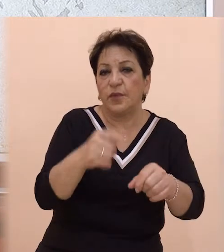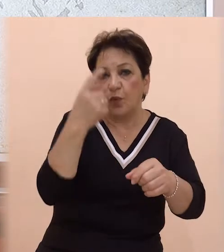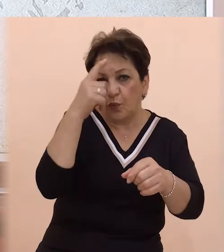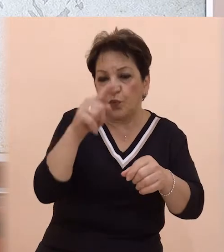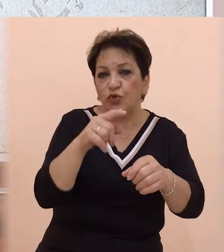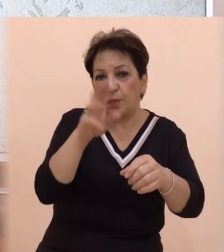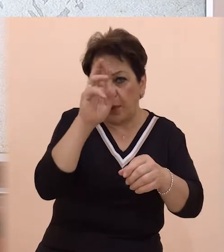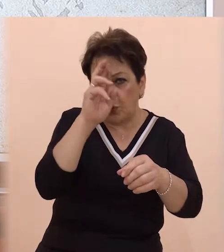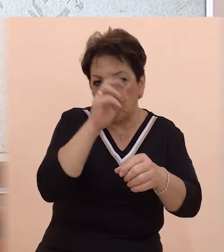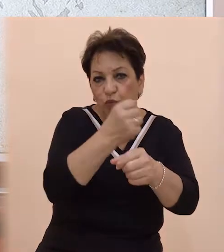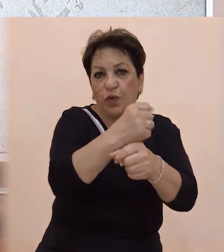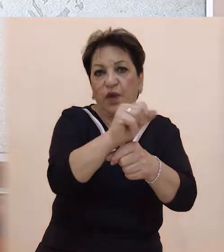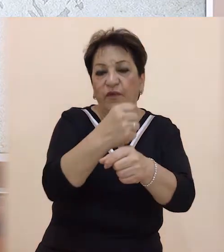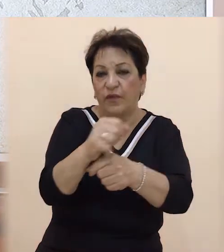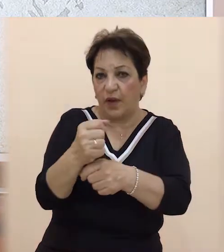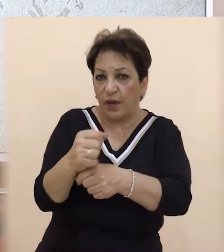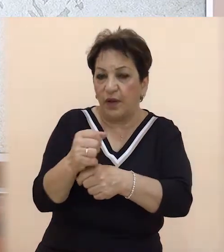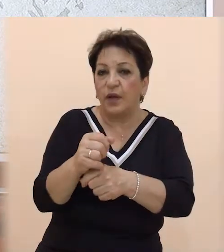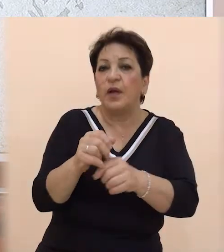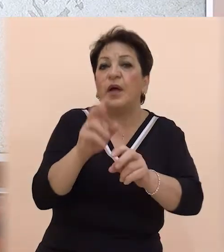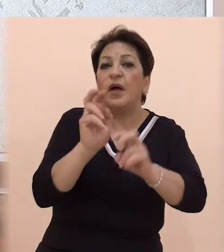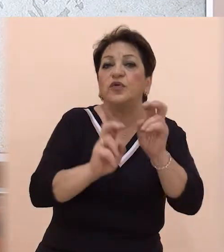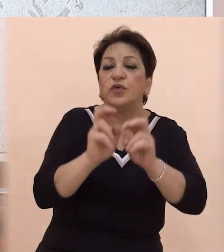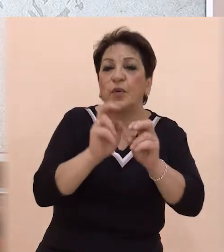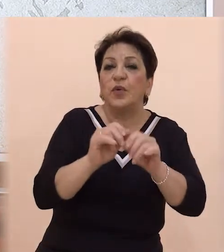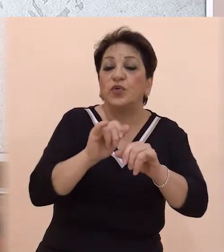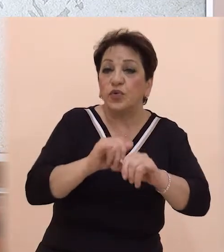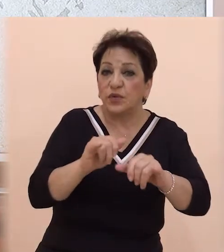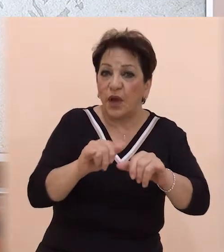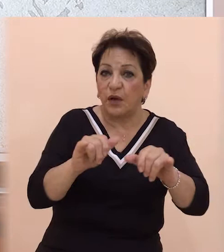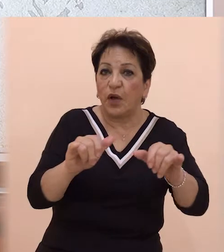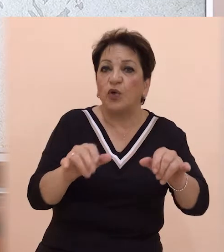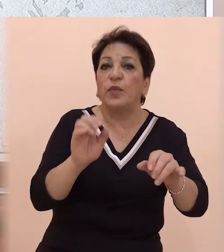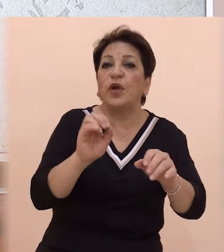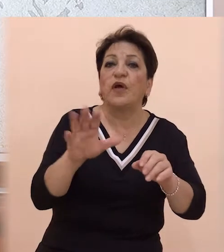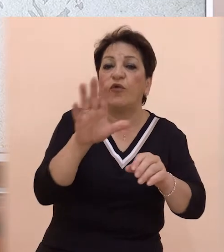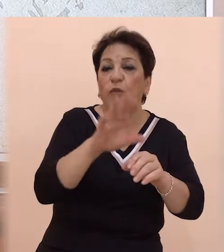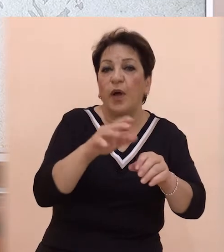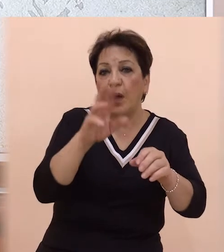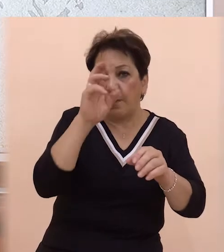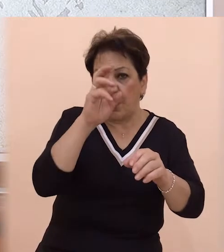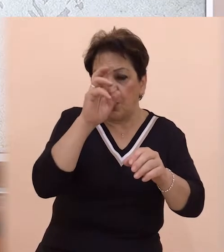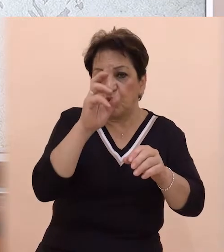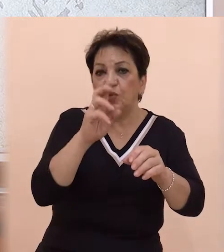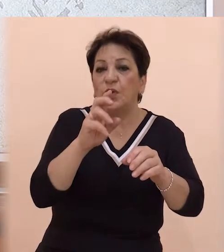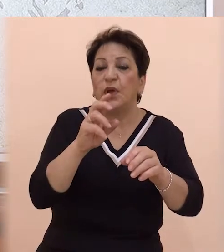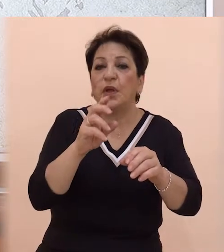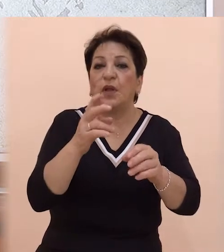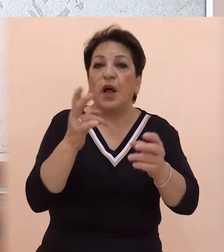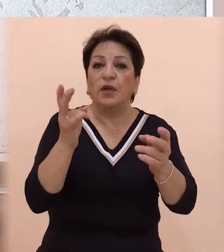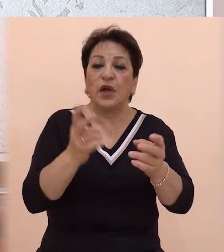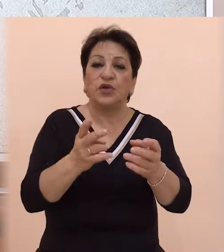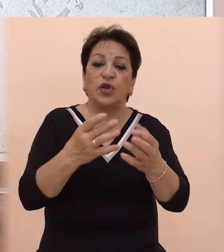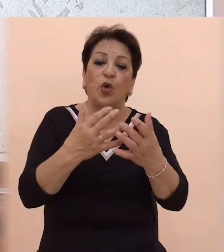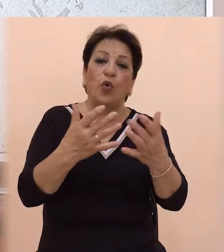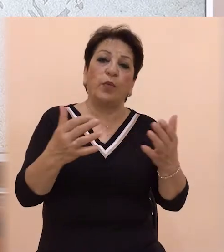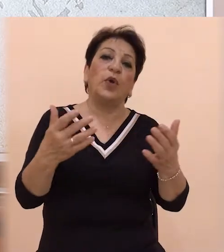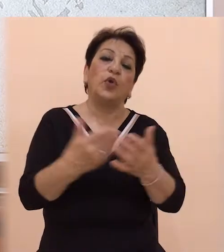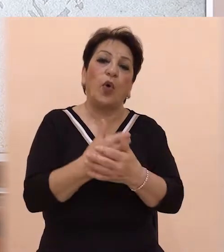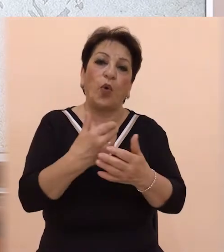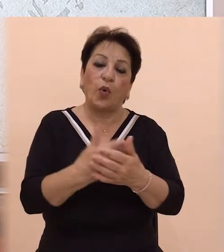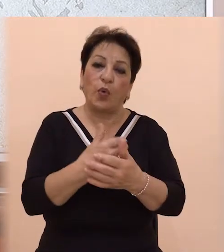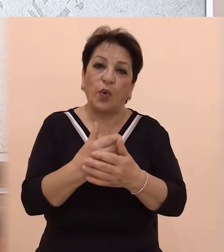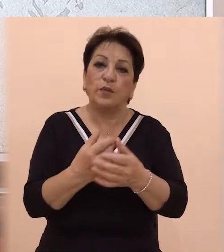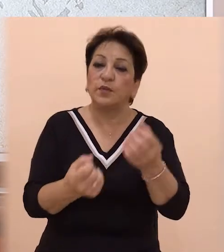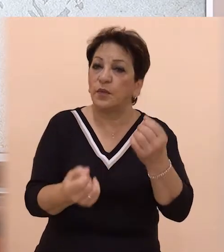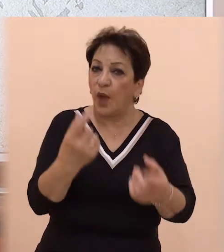երկրների վրա։ Արդյունաբերության զարգացման զուգ ընթած եվրոպական պետություններին անրաժեշտ էր, հումքի նորախպյուրներ,